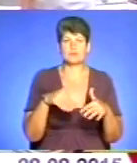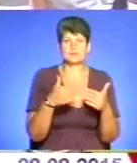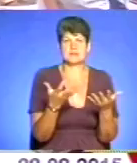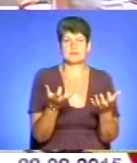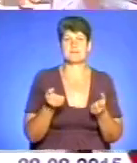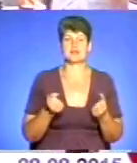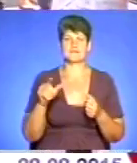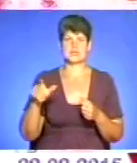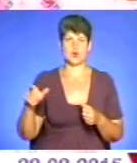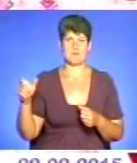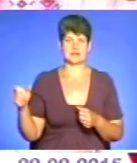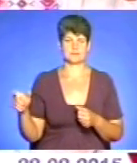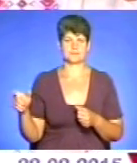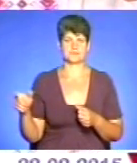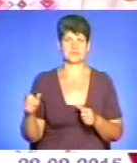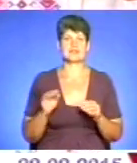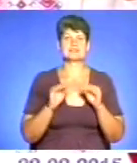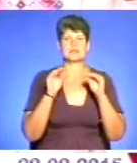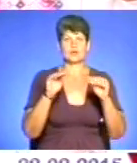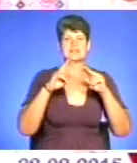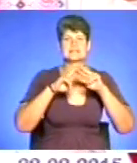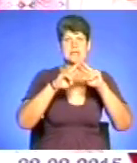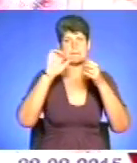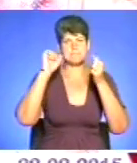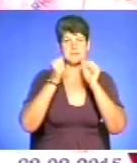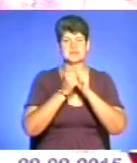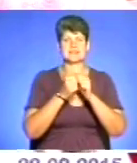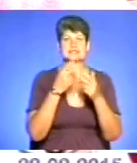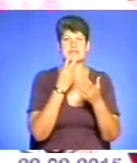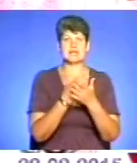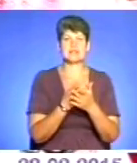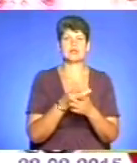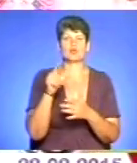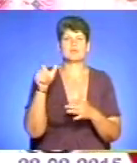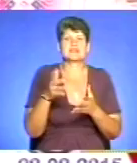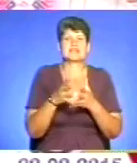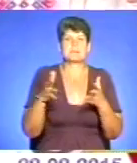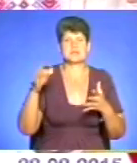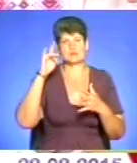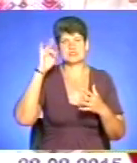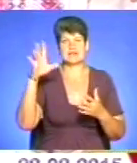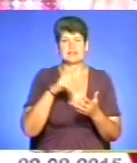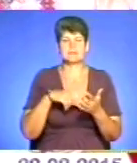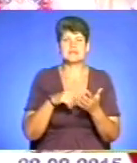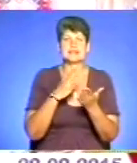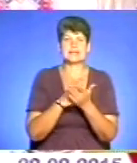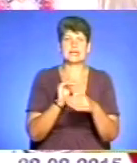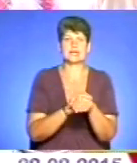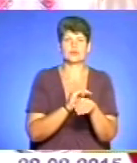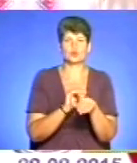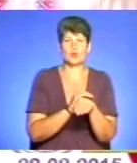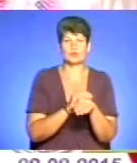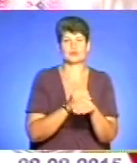громадськості. Встановлювати зірки і пам'ятні знаки людям, які найбільш прославили місто, є доброю європейською